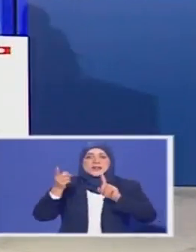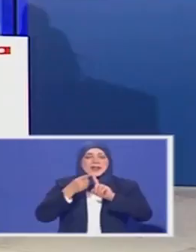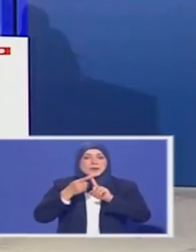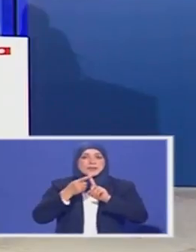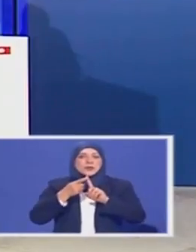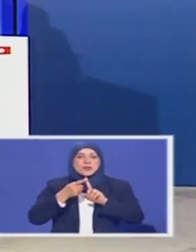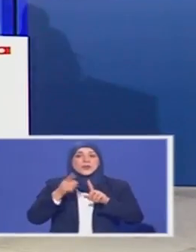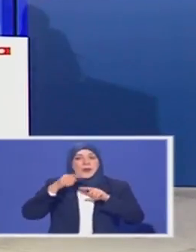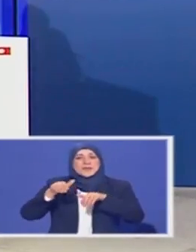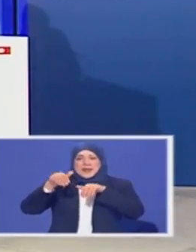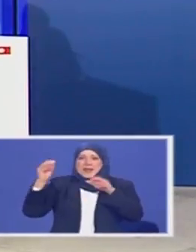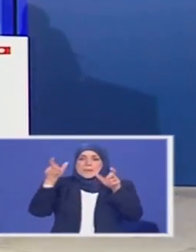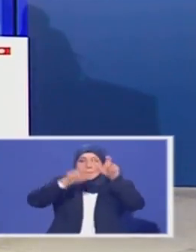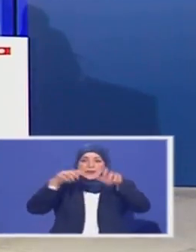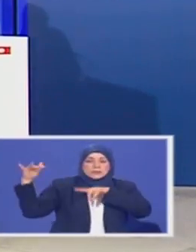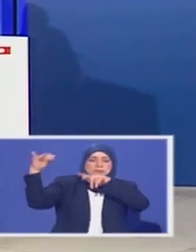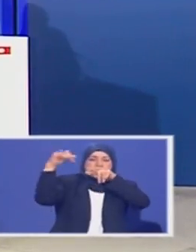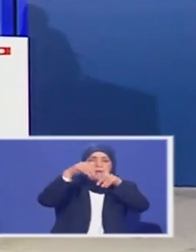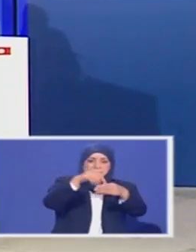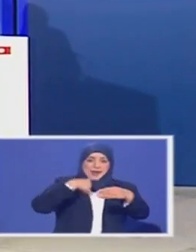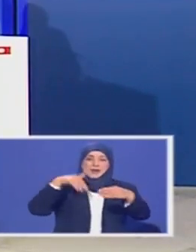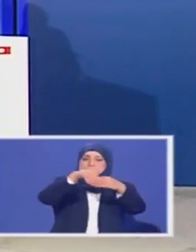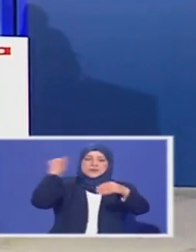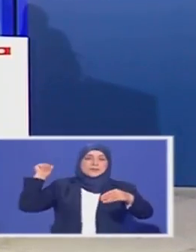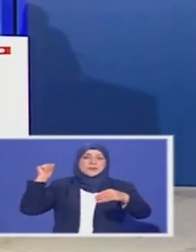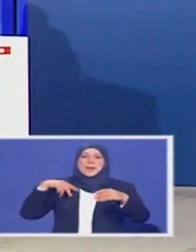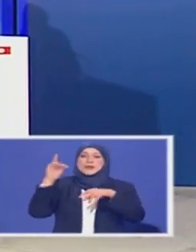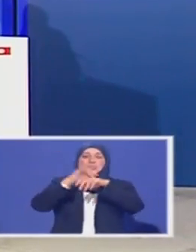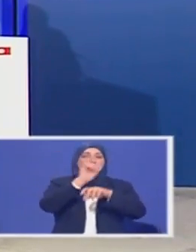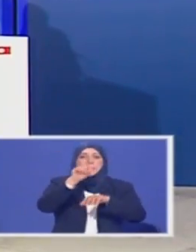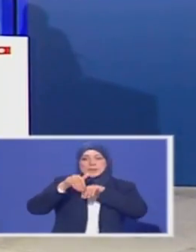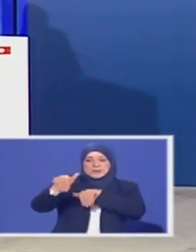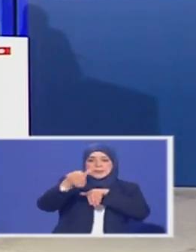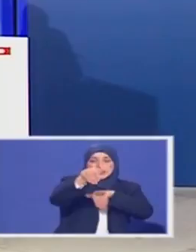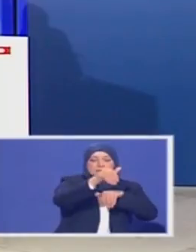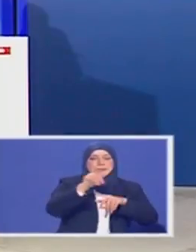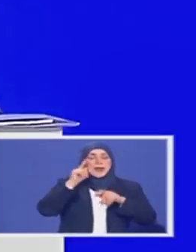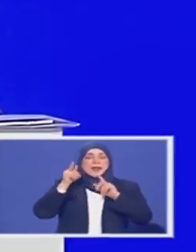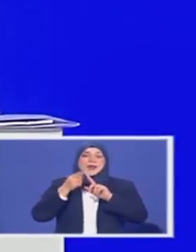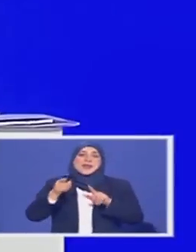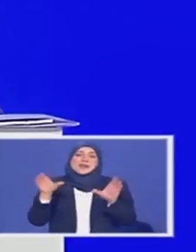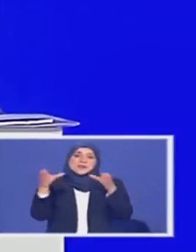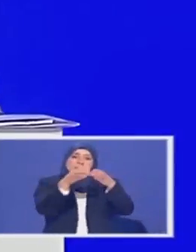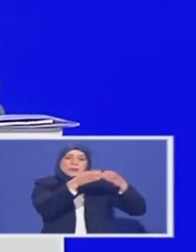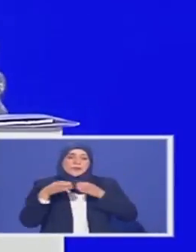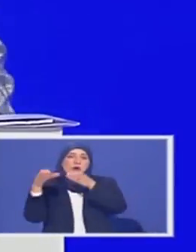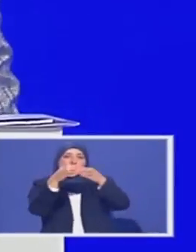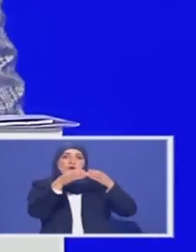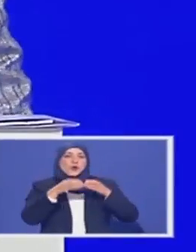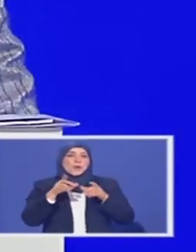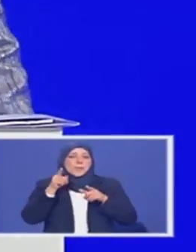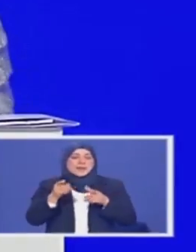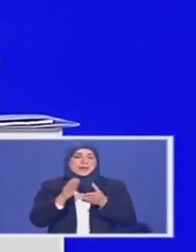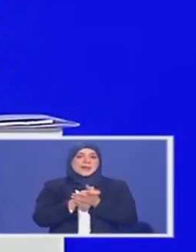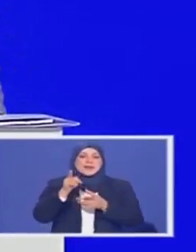وتجنب التجمعات اللي باش تقعد معناها غير معنية بالطبع التجمعات في